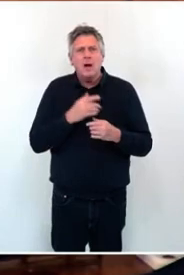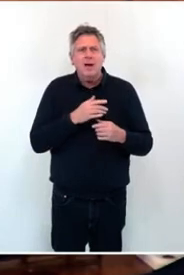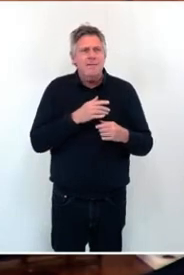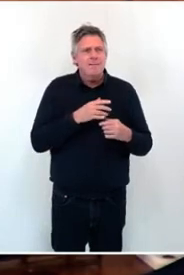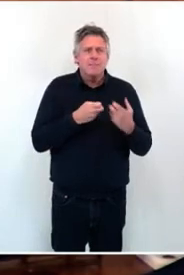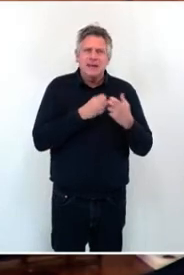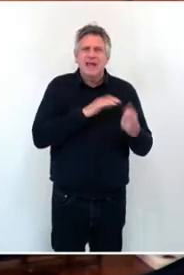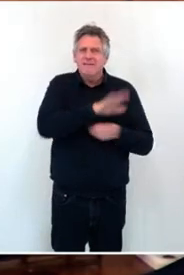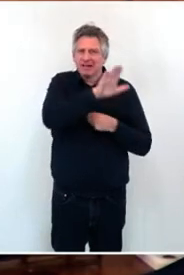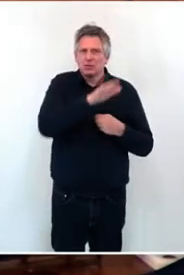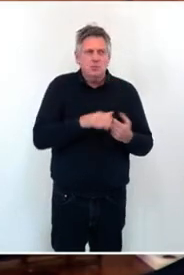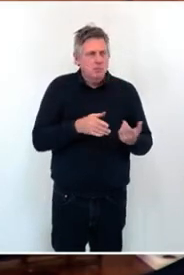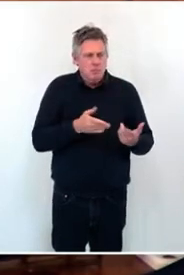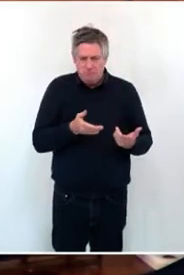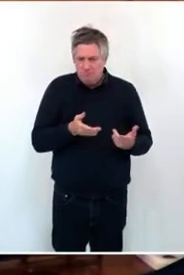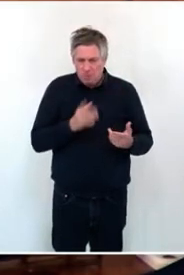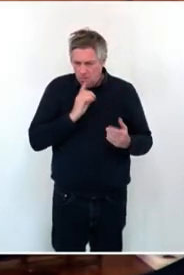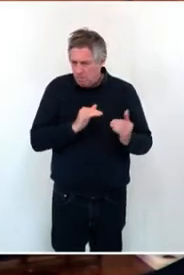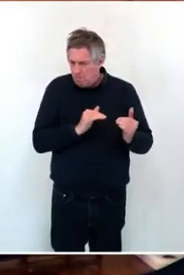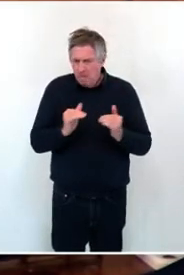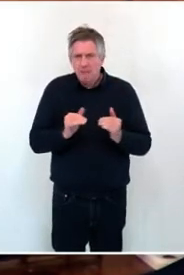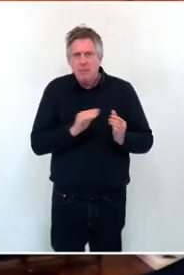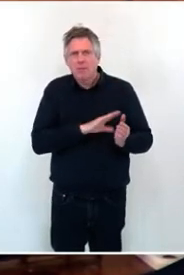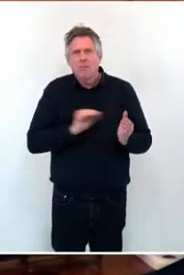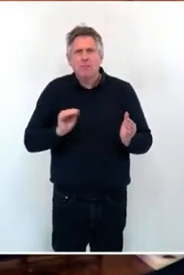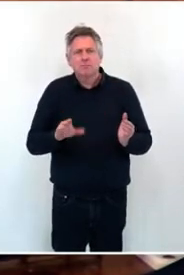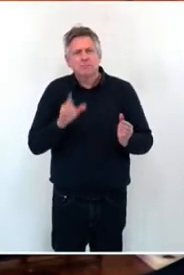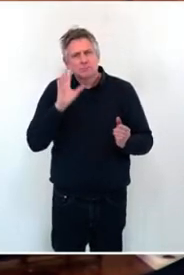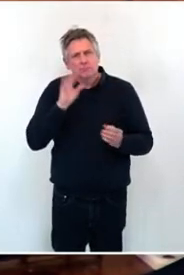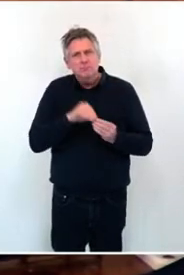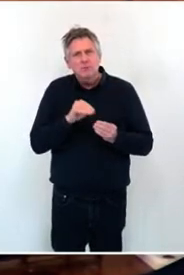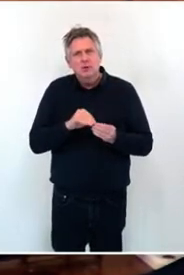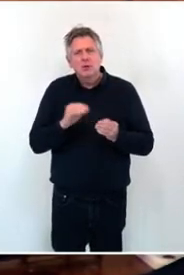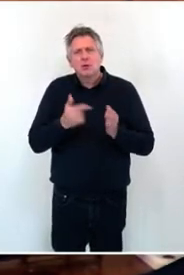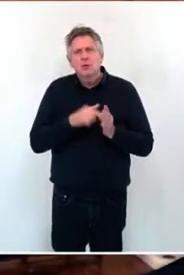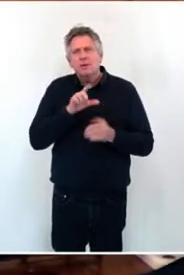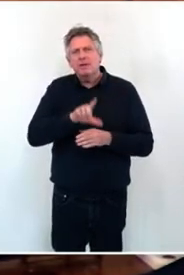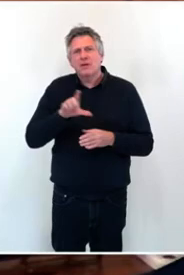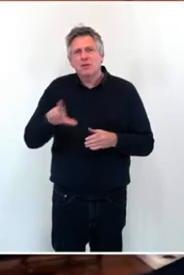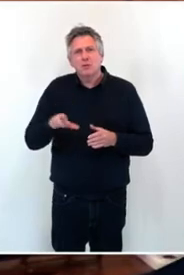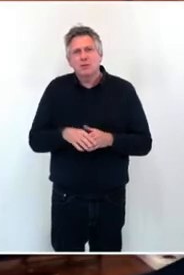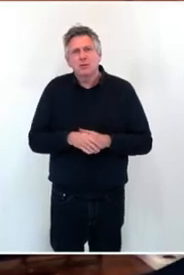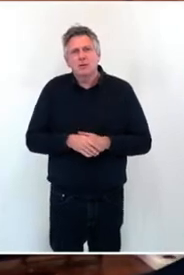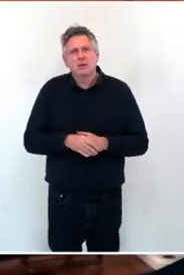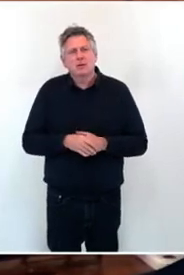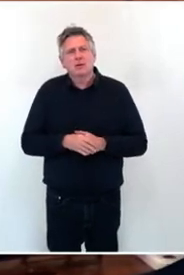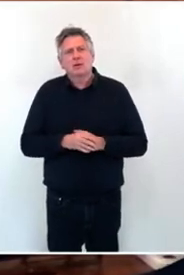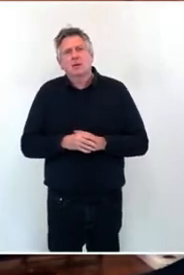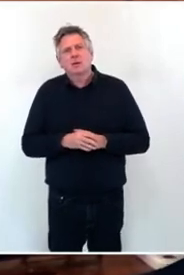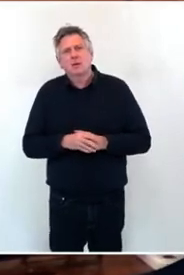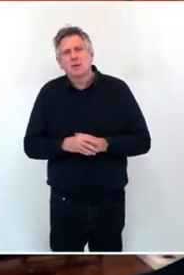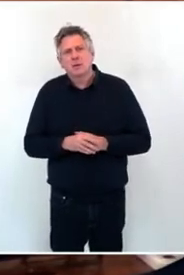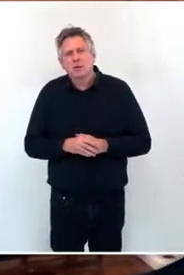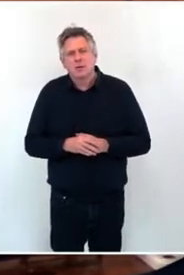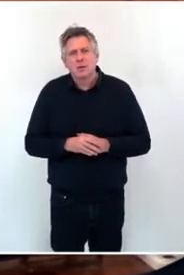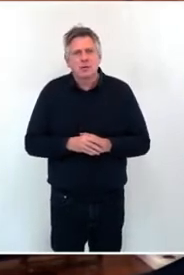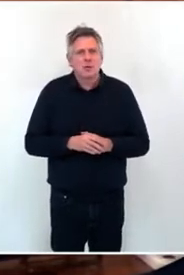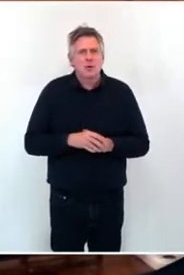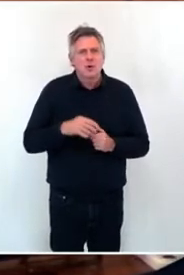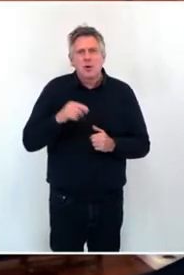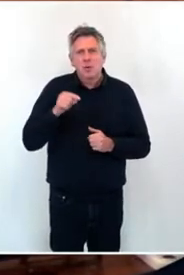poser question. En 2022 déjà, je me souviens avoir pointé que le